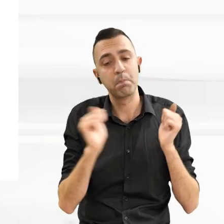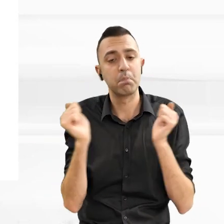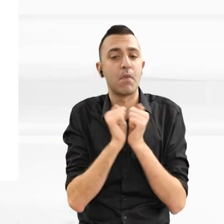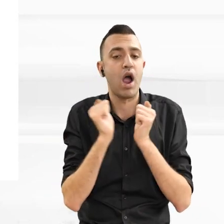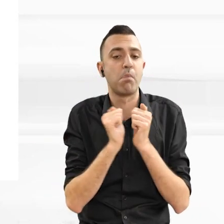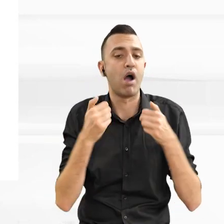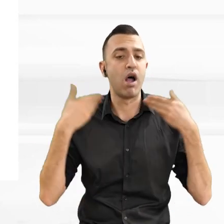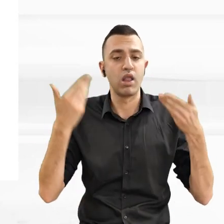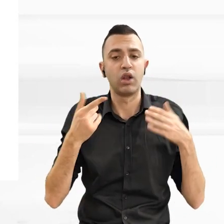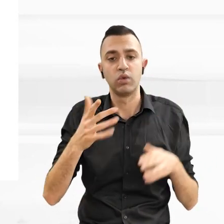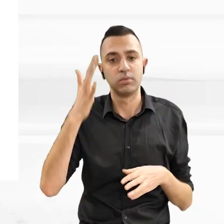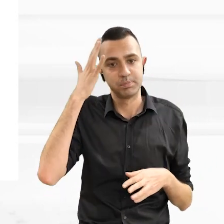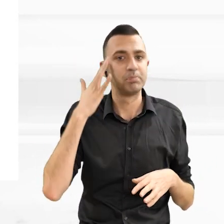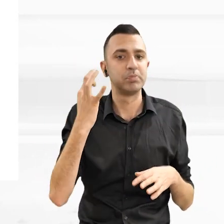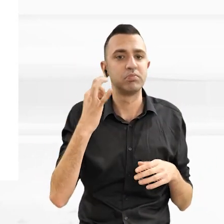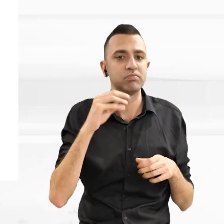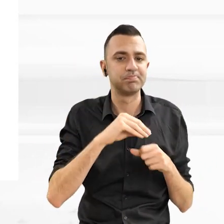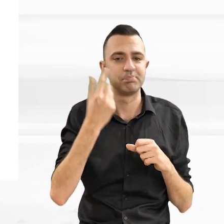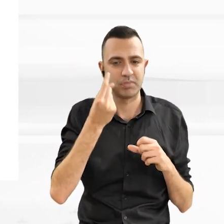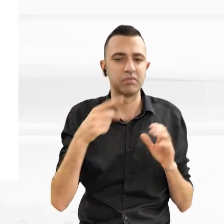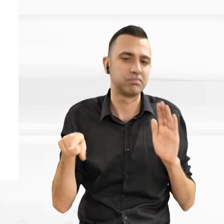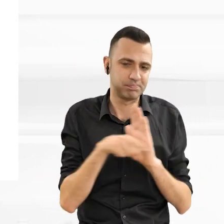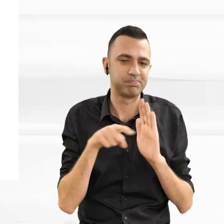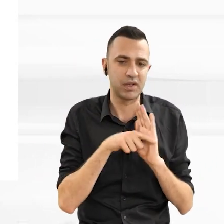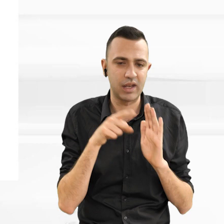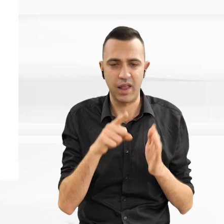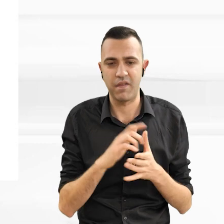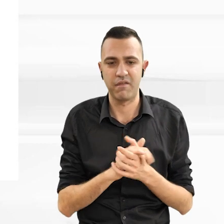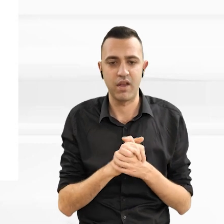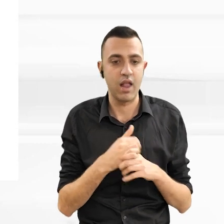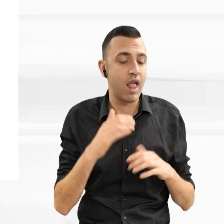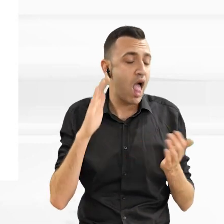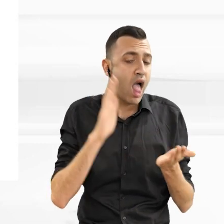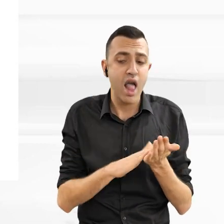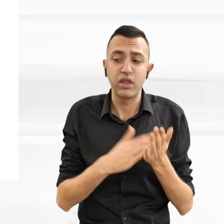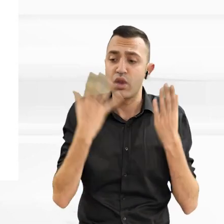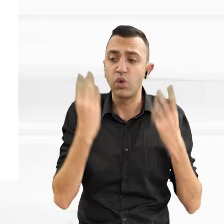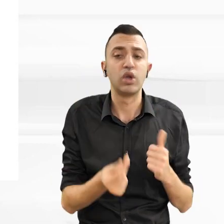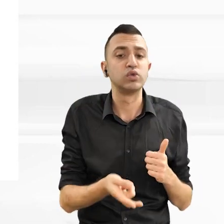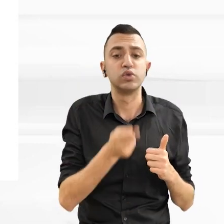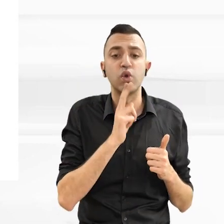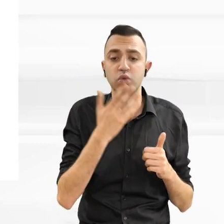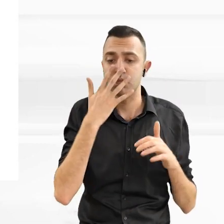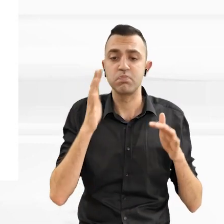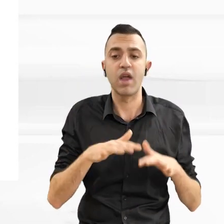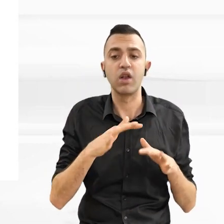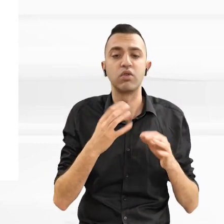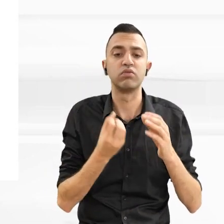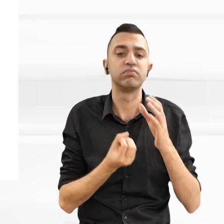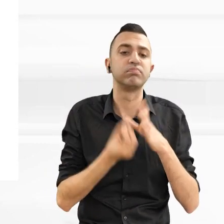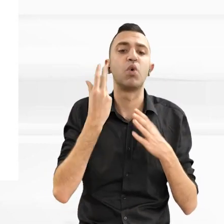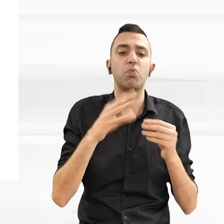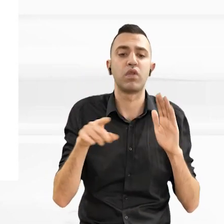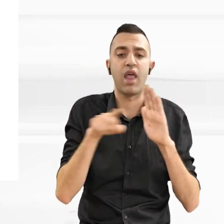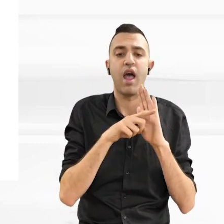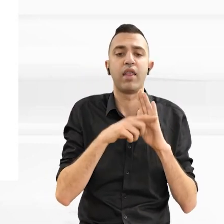evet Bilimsel bir araştırma için olumsuz bir eleştiri Ben seçiminde elde edilen sonuçların beklentinin üzerinde çıkması